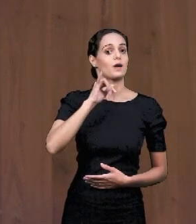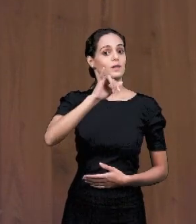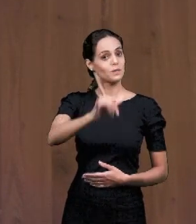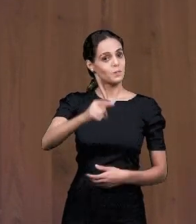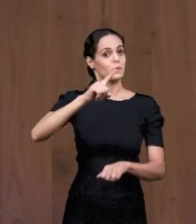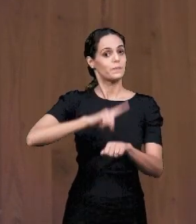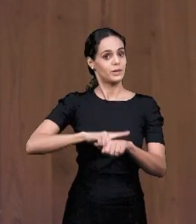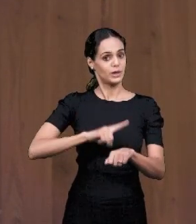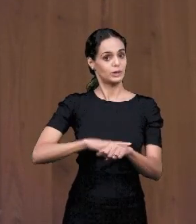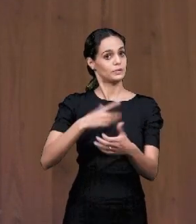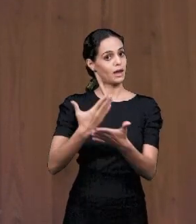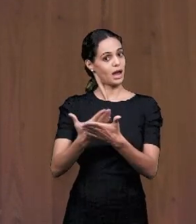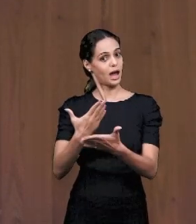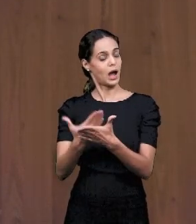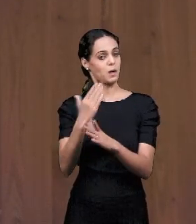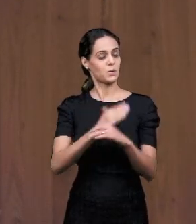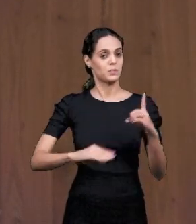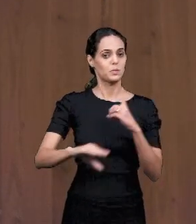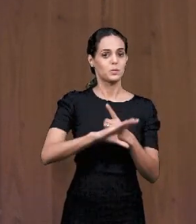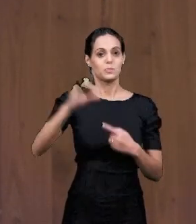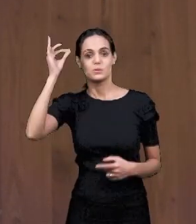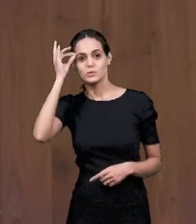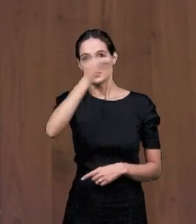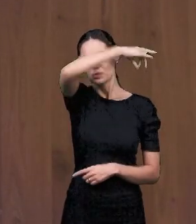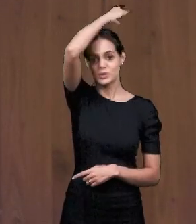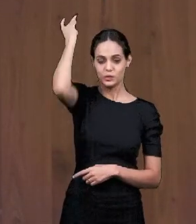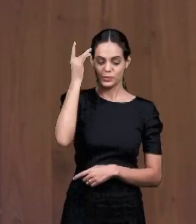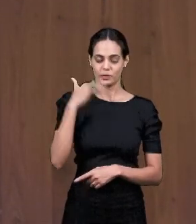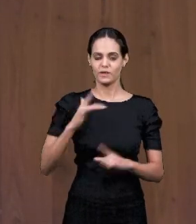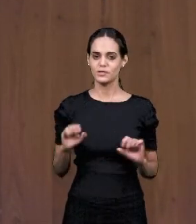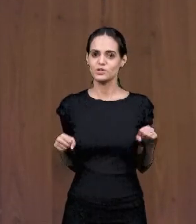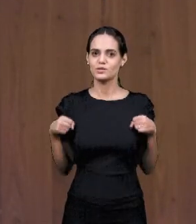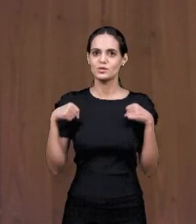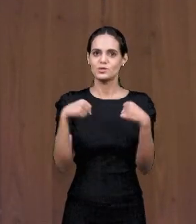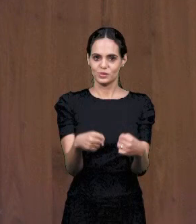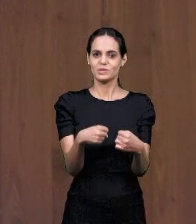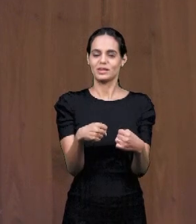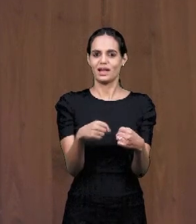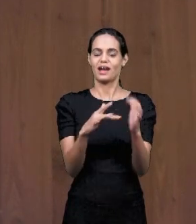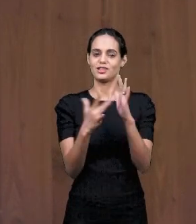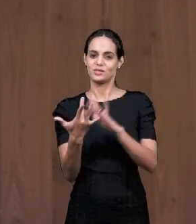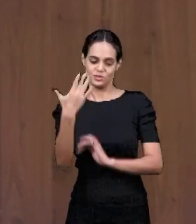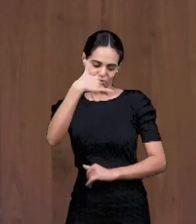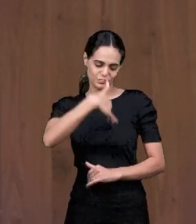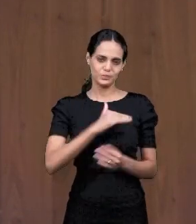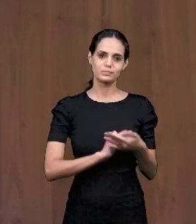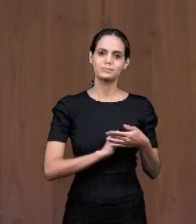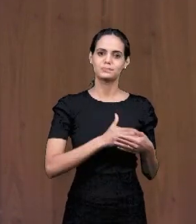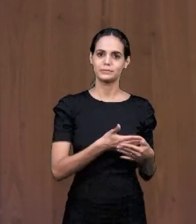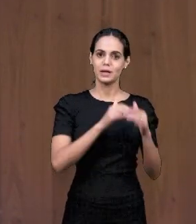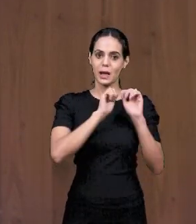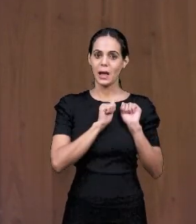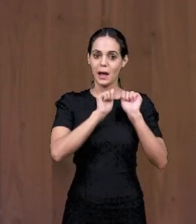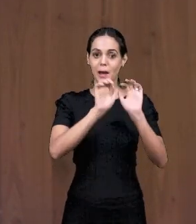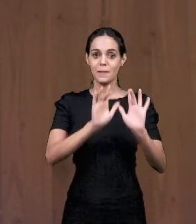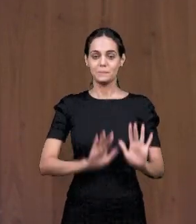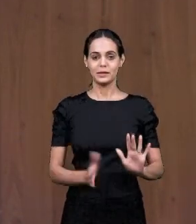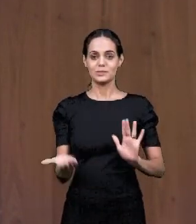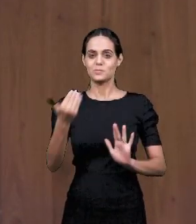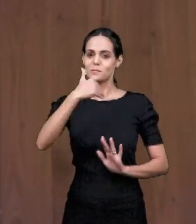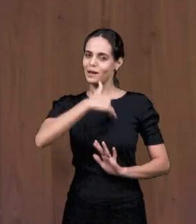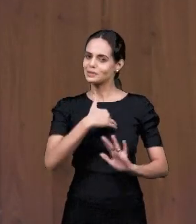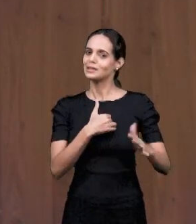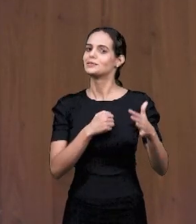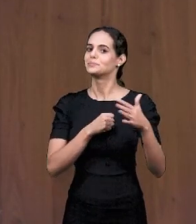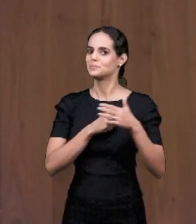dit à l'école, au culte. Le Saint-Esprit va te soutenir. Et le trésor, il est bien gardé dans ton cœur. La bénédiction